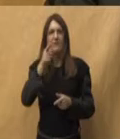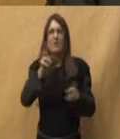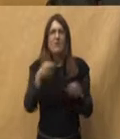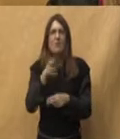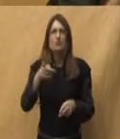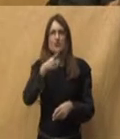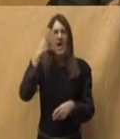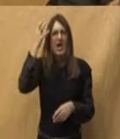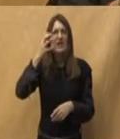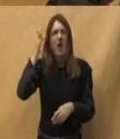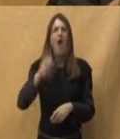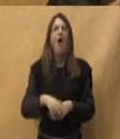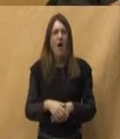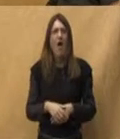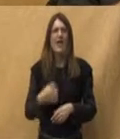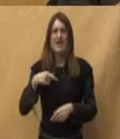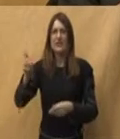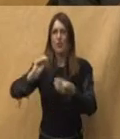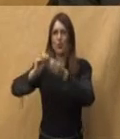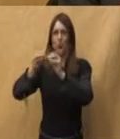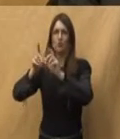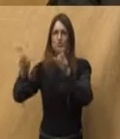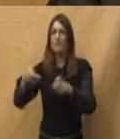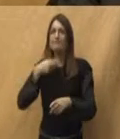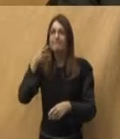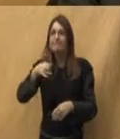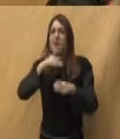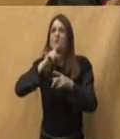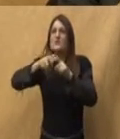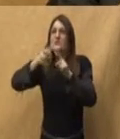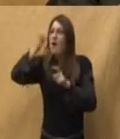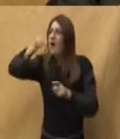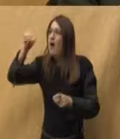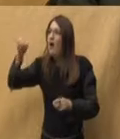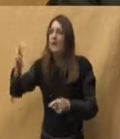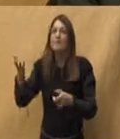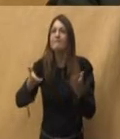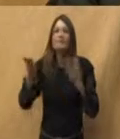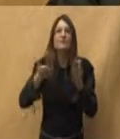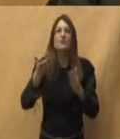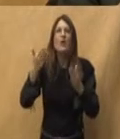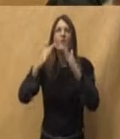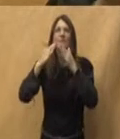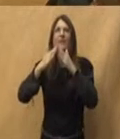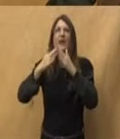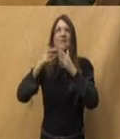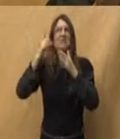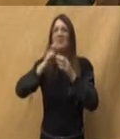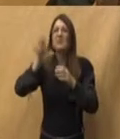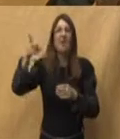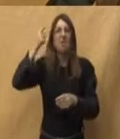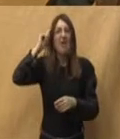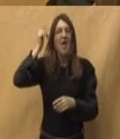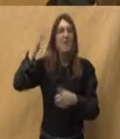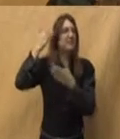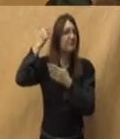aha, nalazite se u shopping centru i pred policom koja je puna namirnica, aha, gdje je to sad na piramidi? Niko ne razmišlja